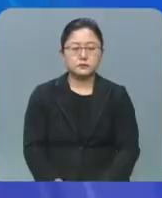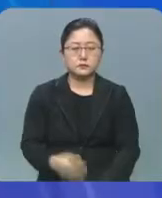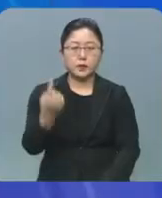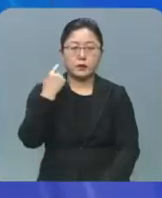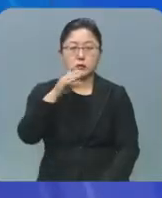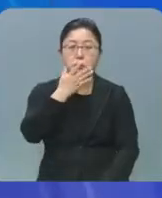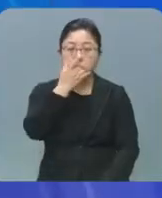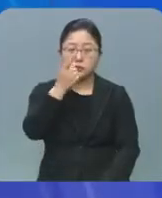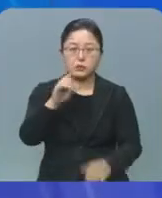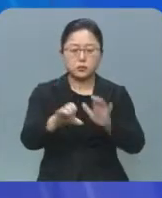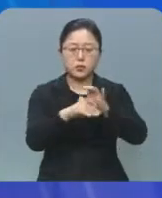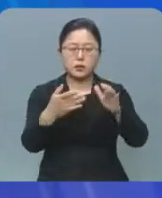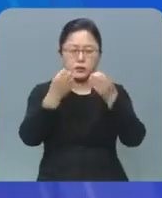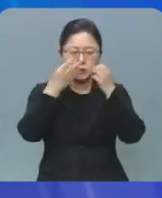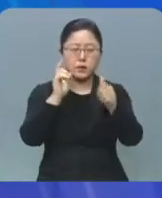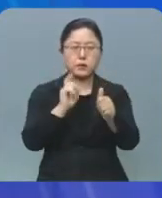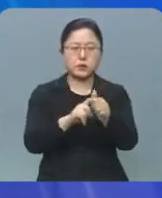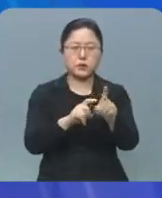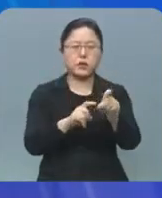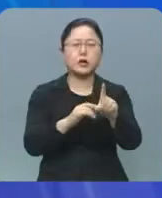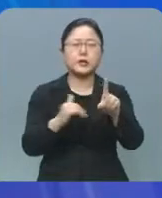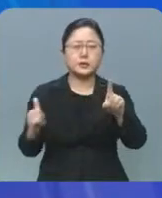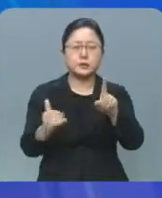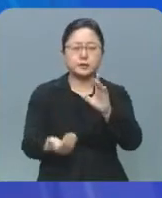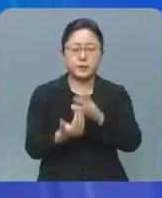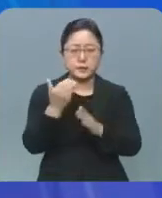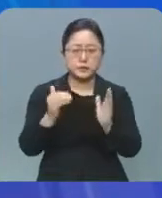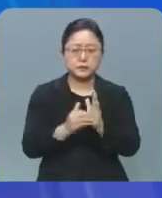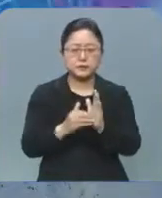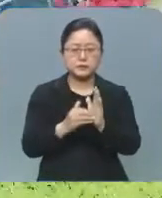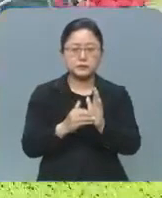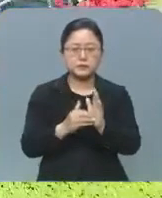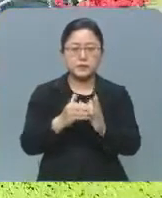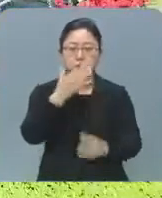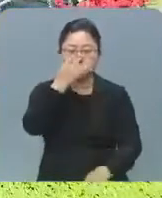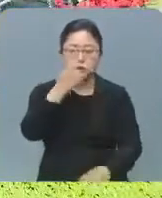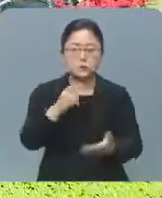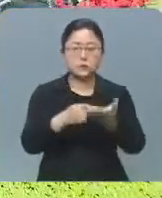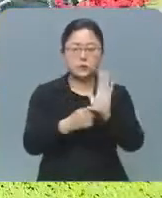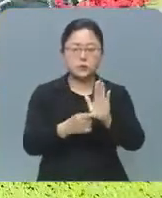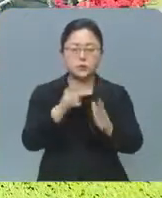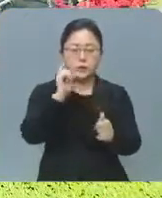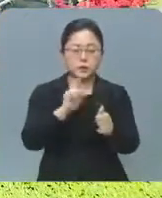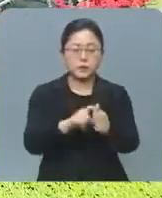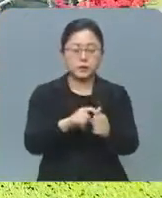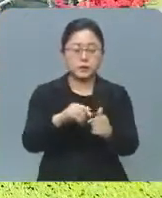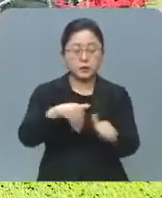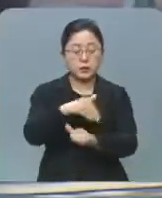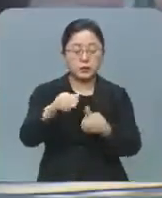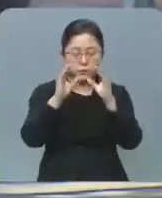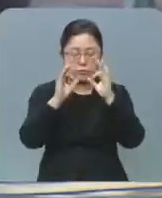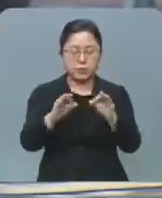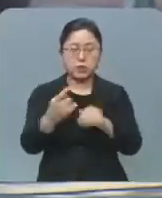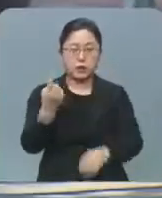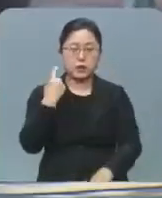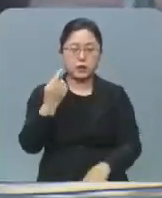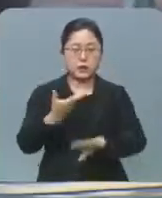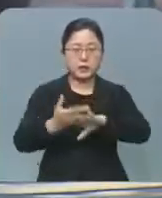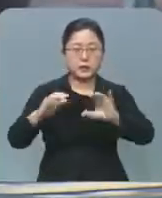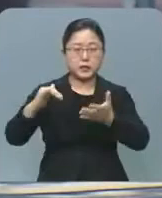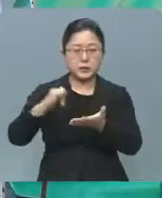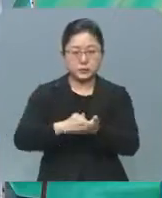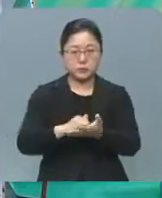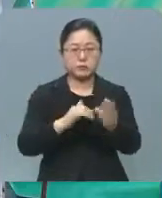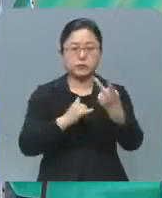어제 순천에서 코로나19 신규 확진자 11명이 확인됐습니다. 순천시가 공개한 확진자 현황에 따르면 어제 해외